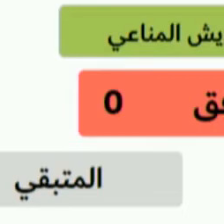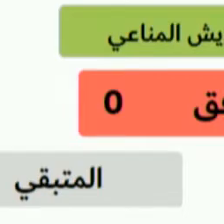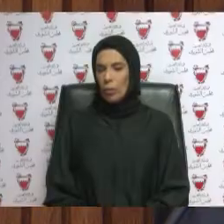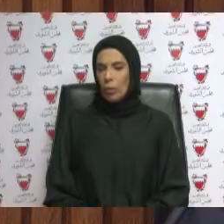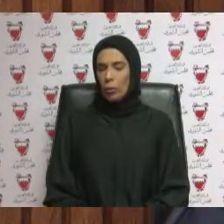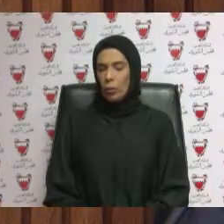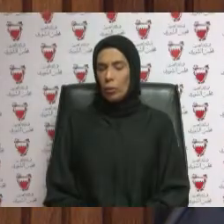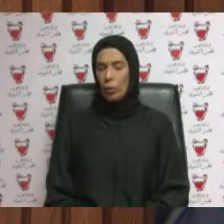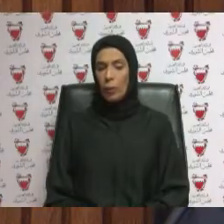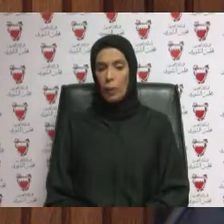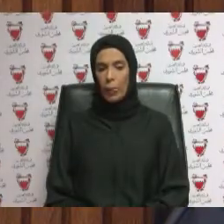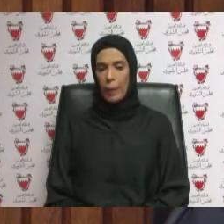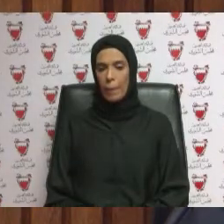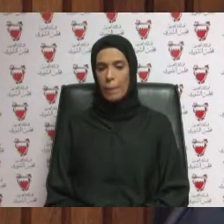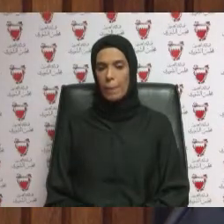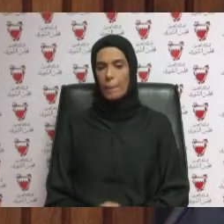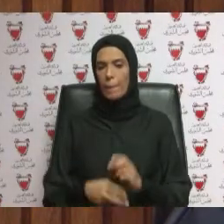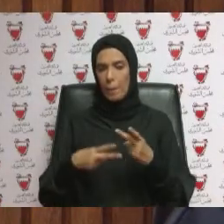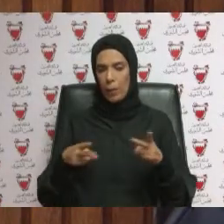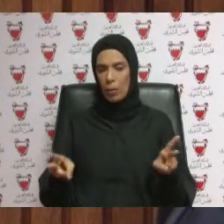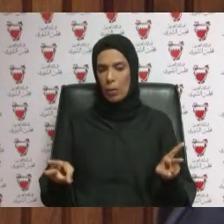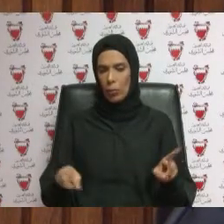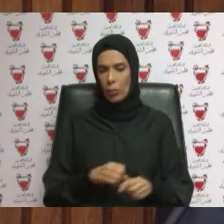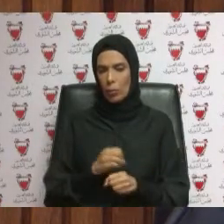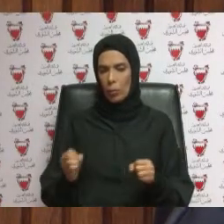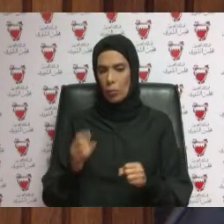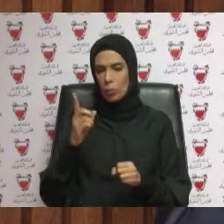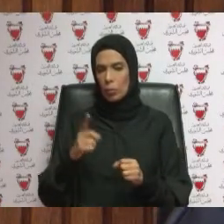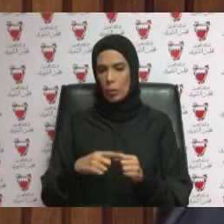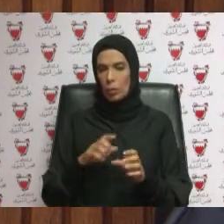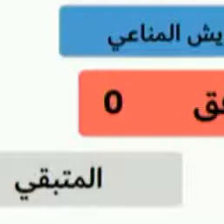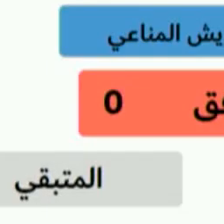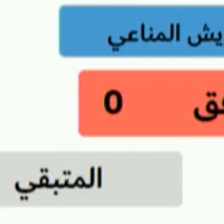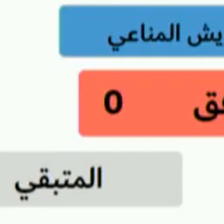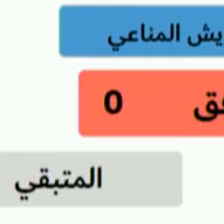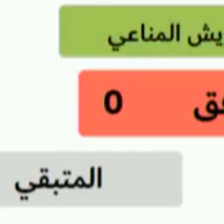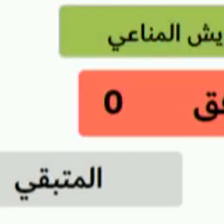شكرا جزيلا. الموافقون على مشروع القانون في مجموعة؟